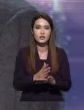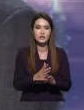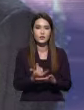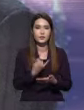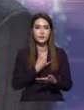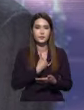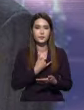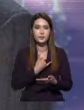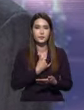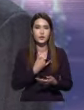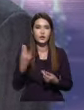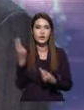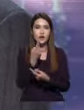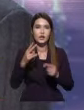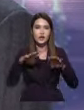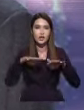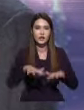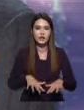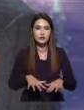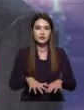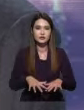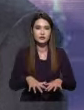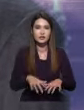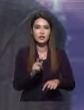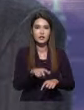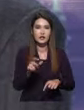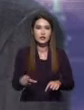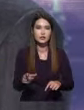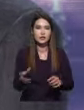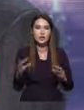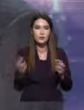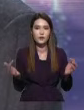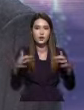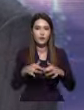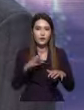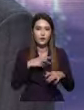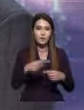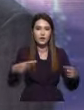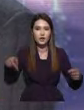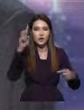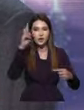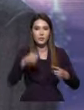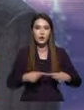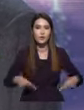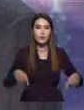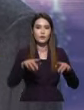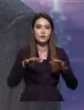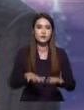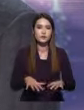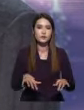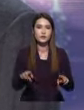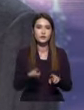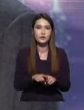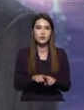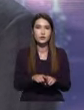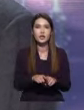біздің акционерлік қазақстандық акционерлік компаниямыздың дивидендтер және басқа да мемлекеттік органдарға және